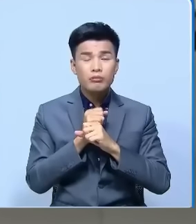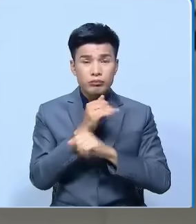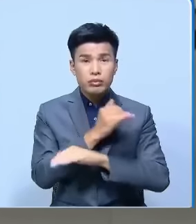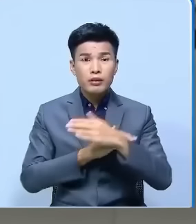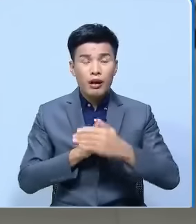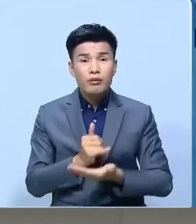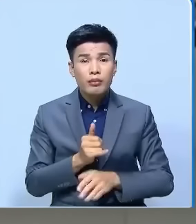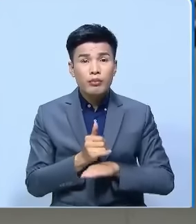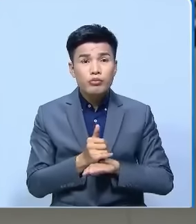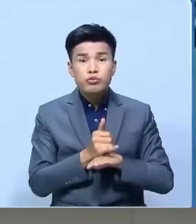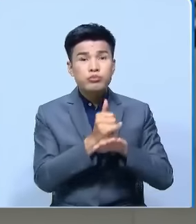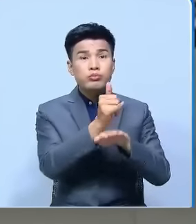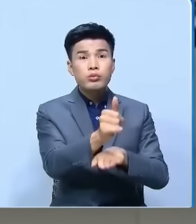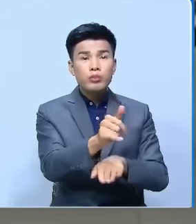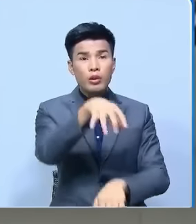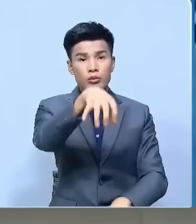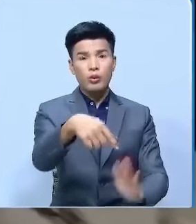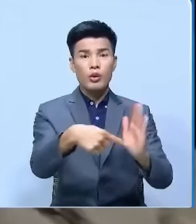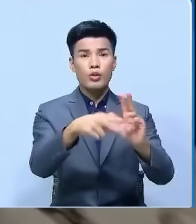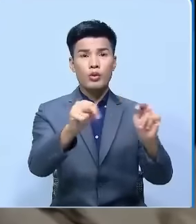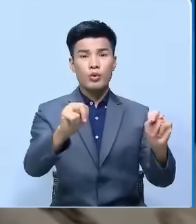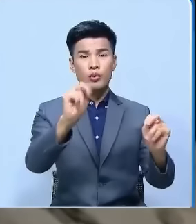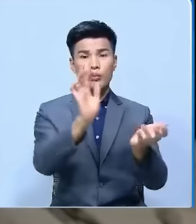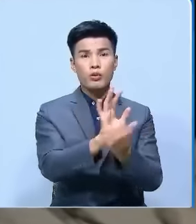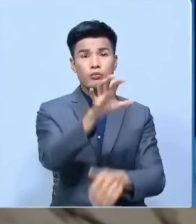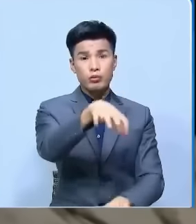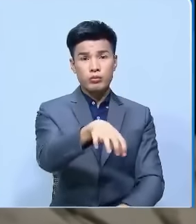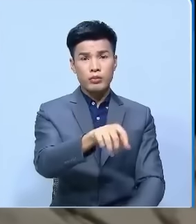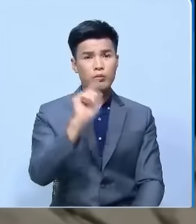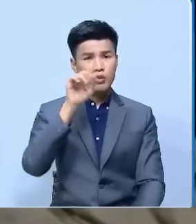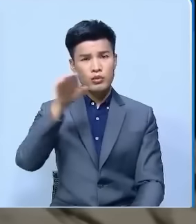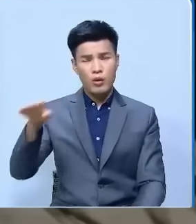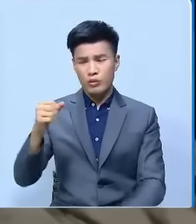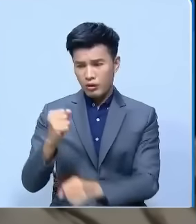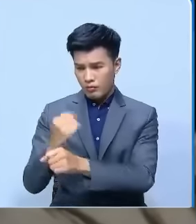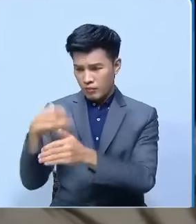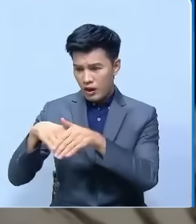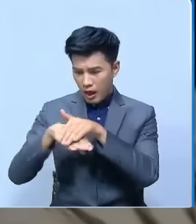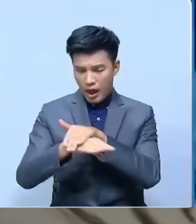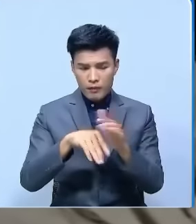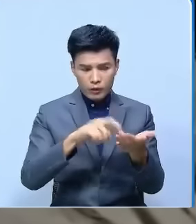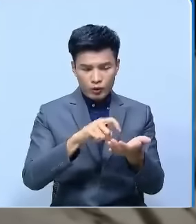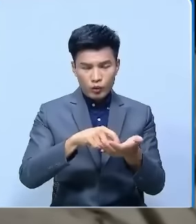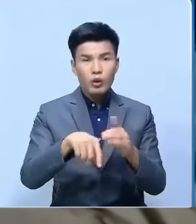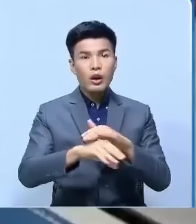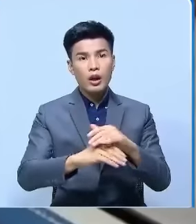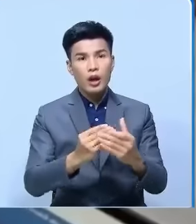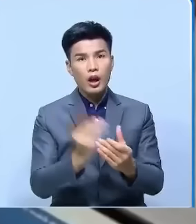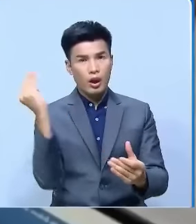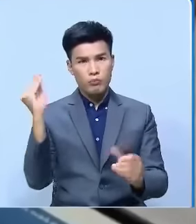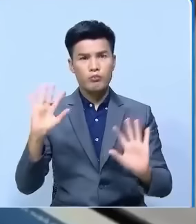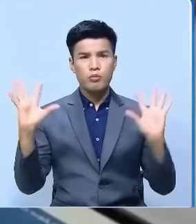ที่สพบางศรีเมืองจังหวัดนนทบุรีค่ะไปแจ้งความหลังจากที่ถูกน้องสาวแอบกดเงินออกจากบัญชีหายเกลี้ยง